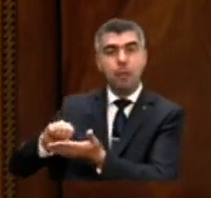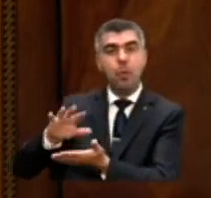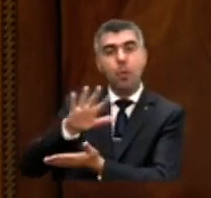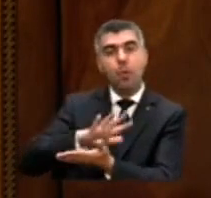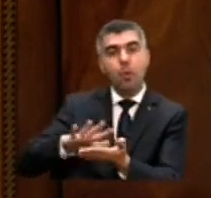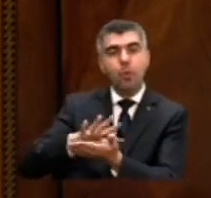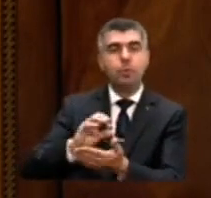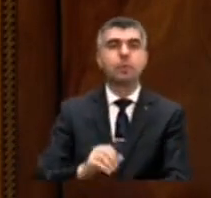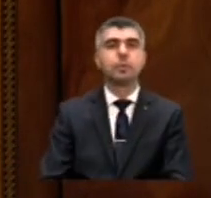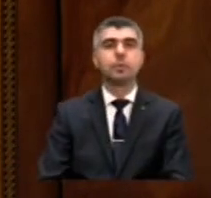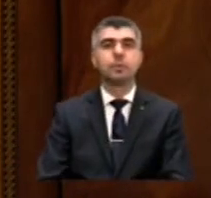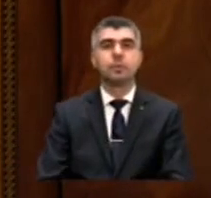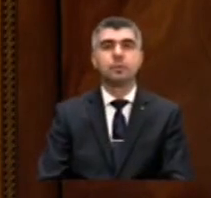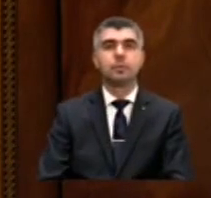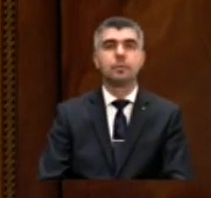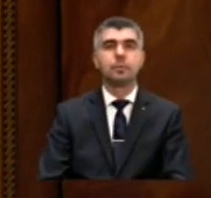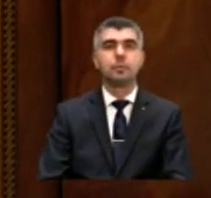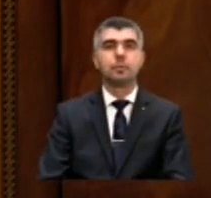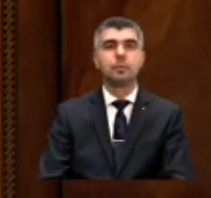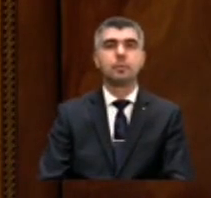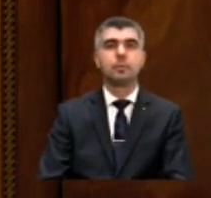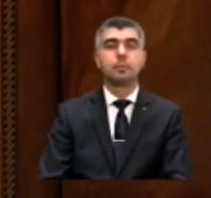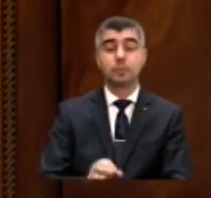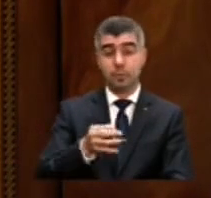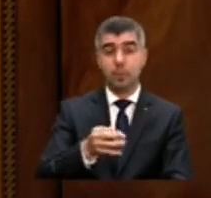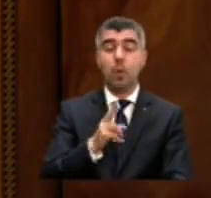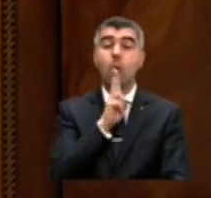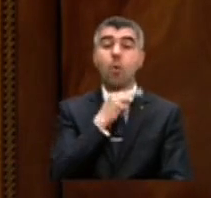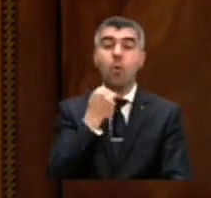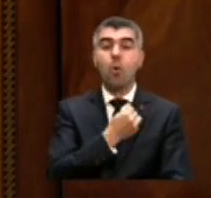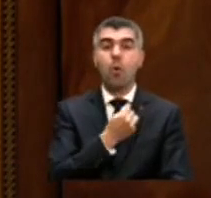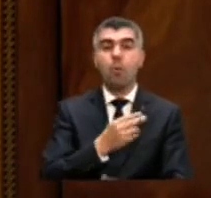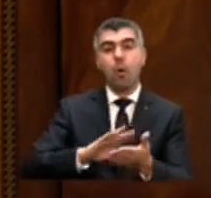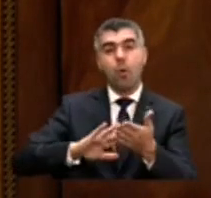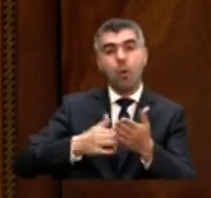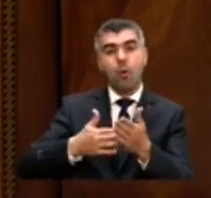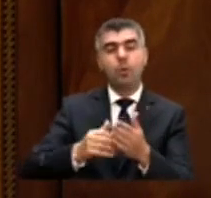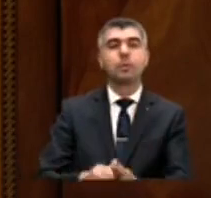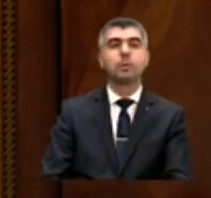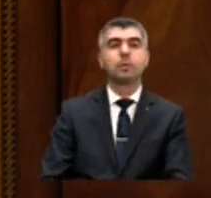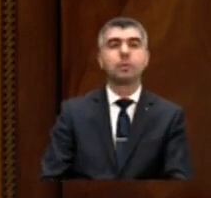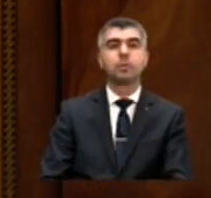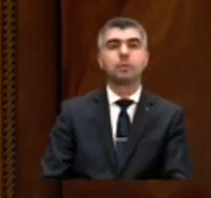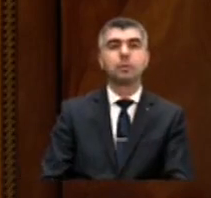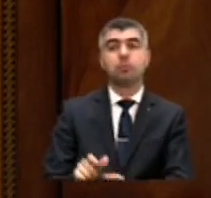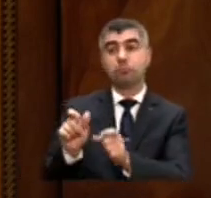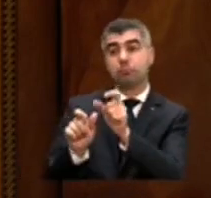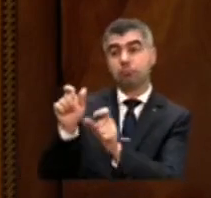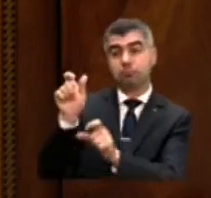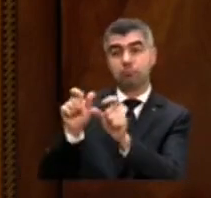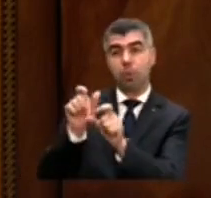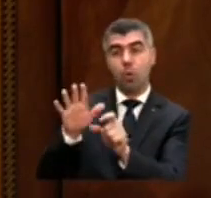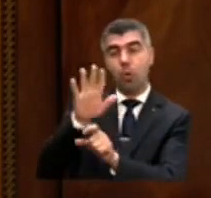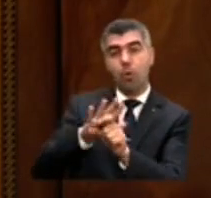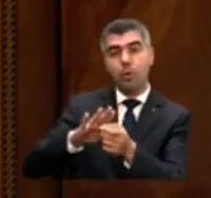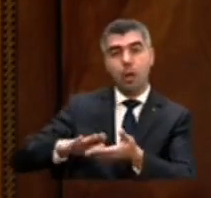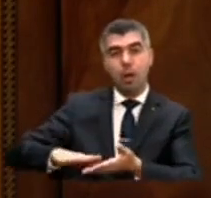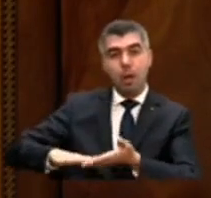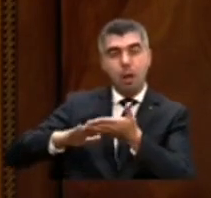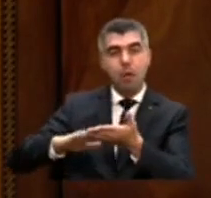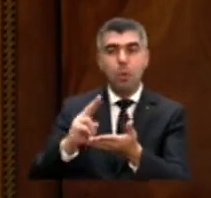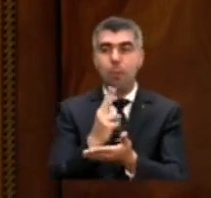التربية والتكوين. هذا وستجعل الحكومة من الاستثمار في رأس المال البشري أولوية لتمكين القطاعين